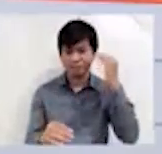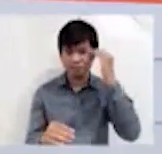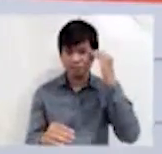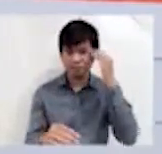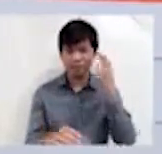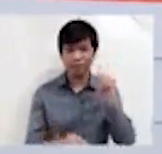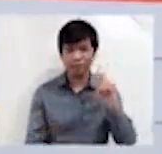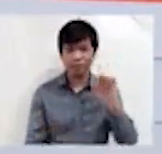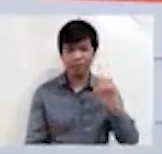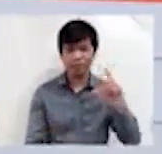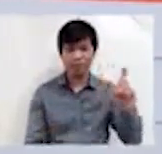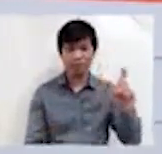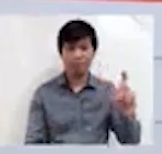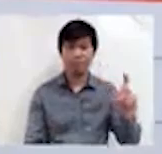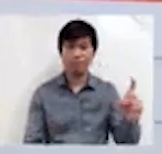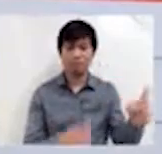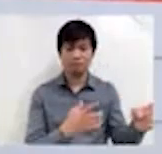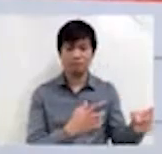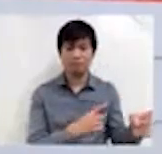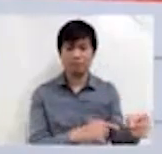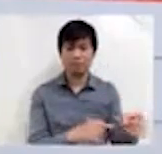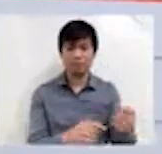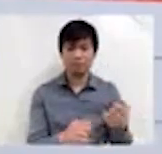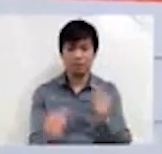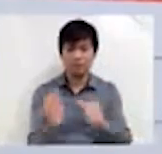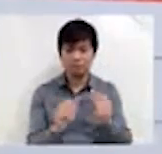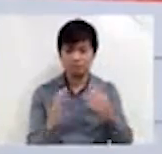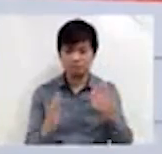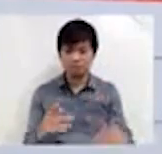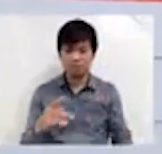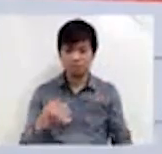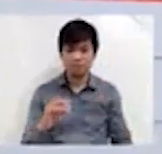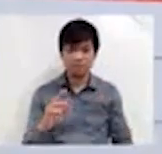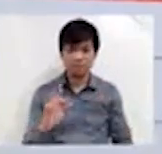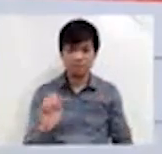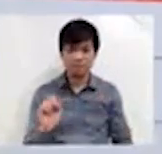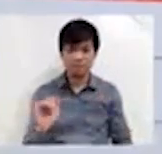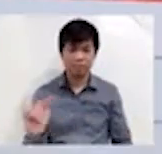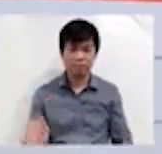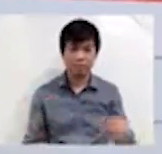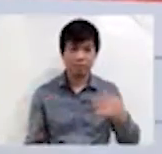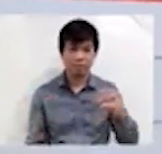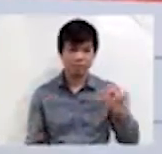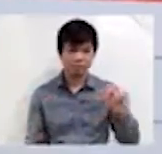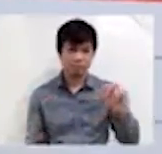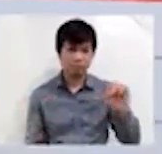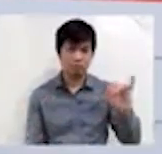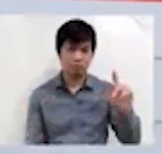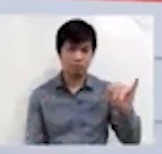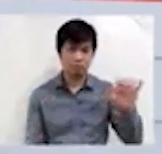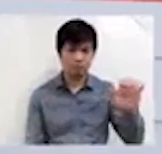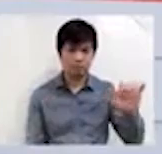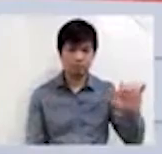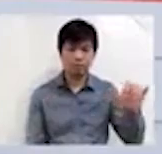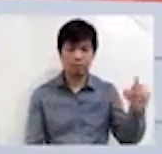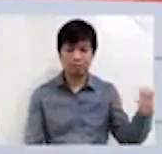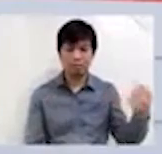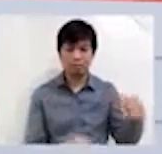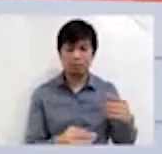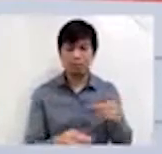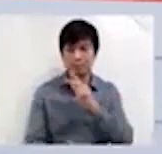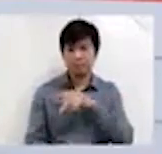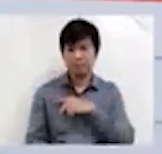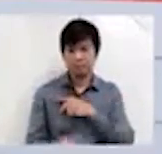Ngayong Creature. Ang mga bida nitong sina Park Seo Joon at Han So Hee. Personal pang ikinuwento sa News5 ang